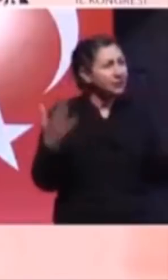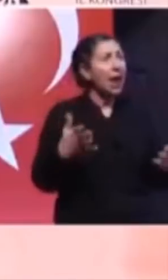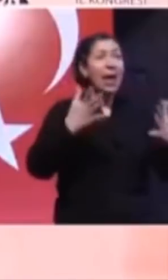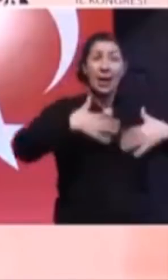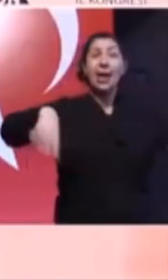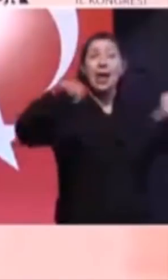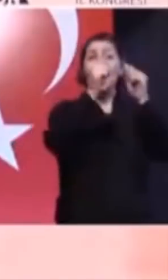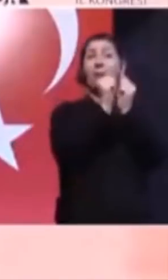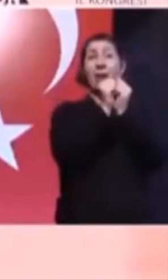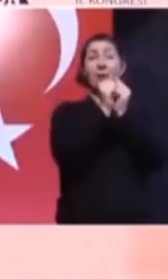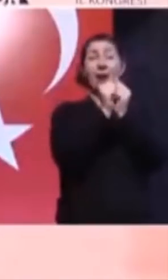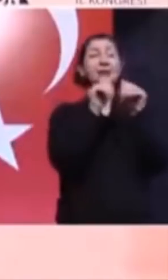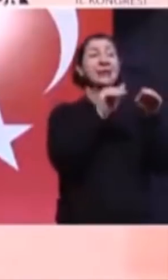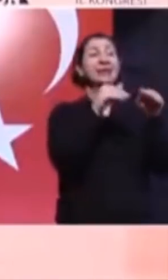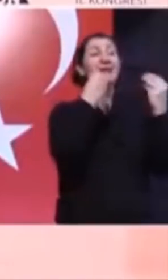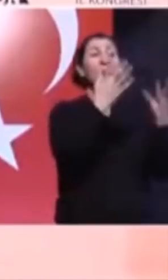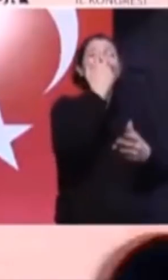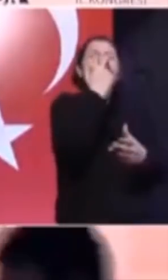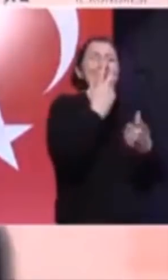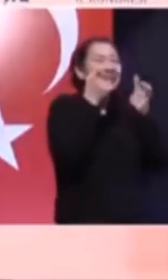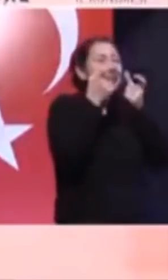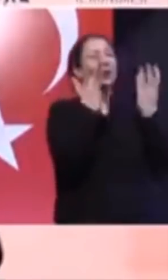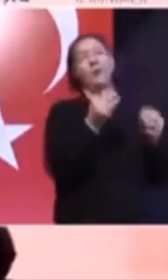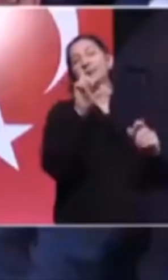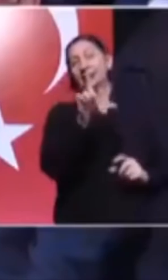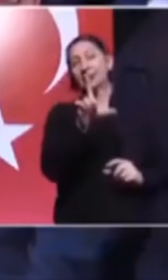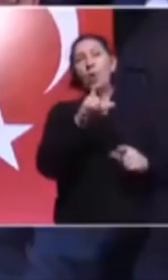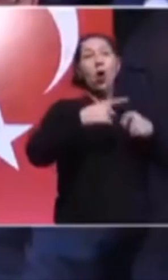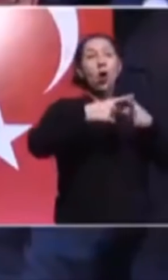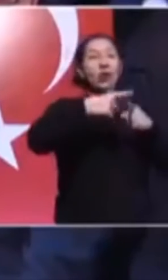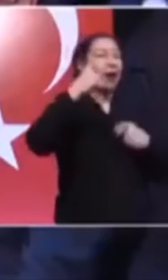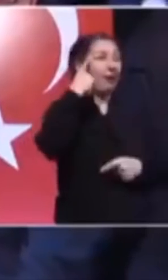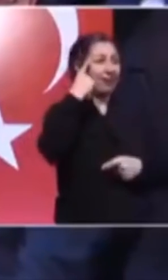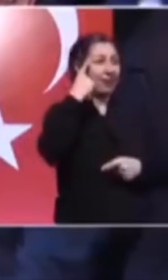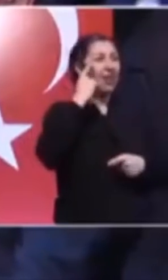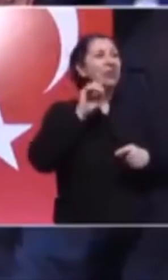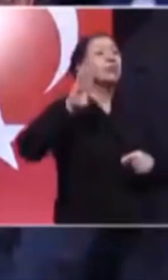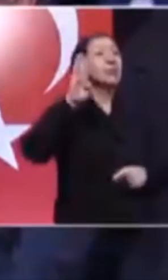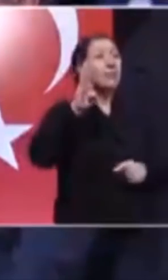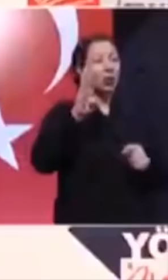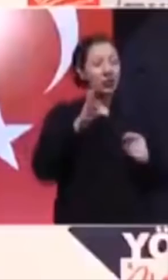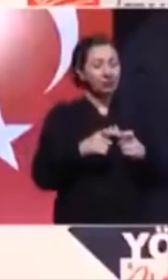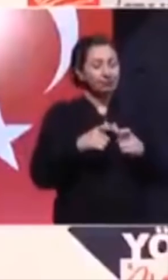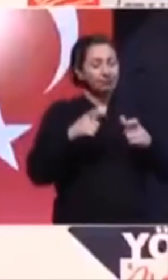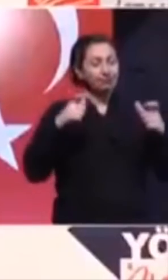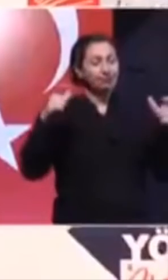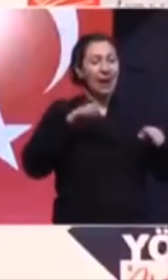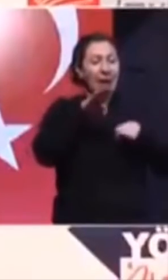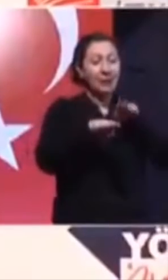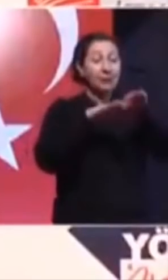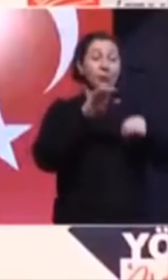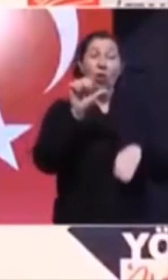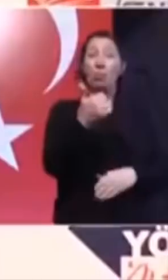hep beraber katkı sunmalı, özen göstermeliyiz. Ortak akılla demokratikleşme adımları